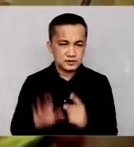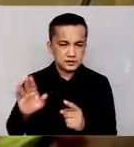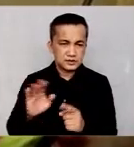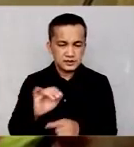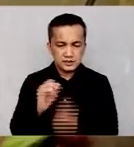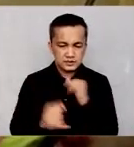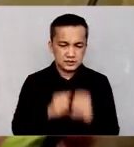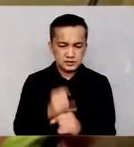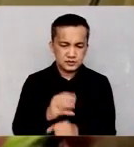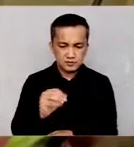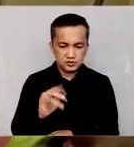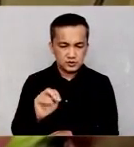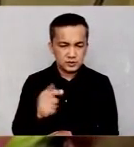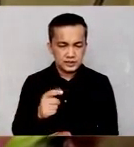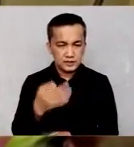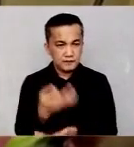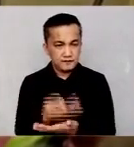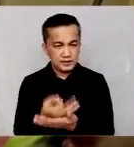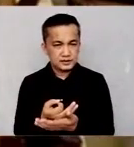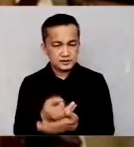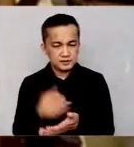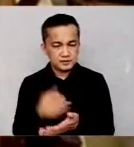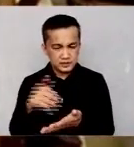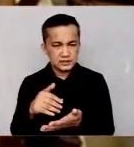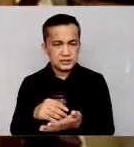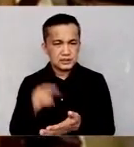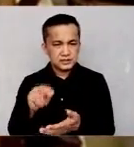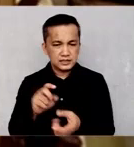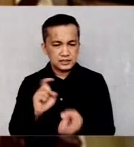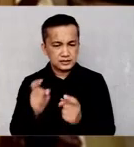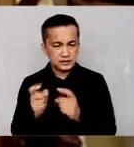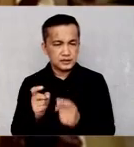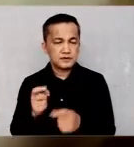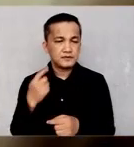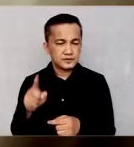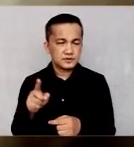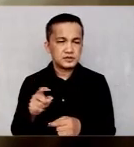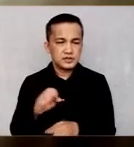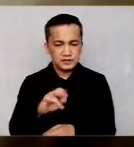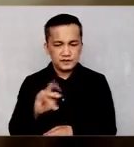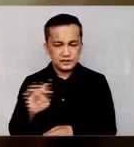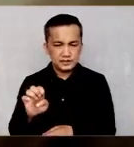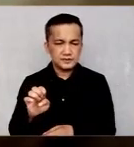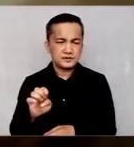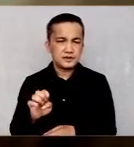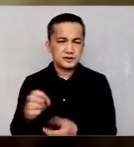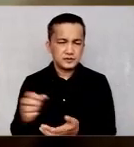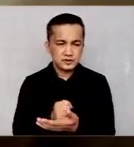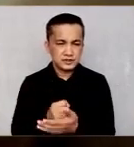International Monitoring Fund para pag-aralan ang mga kailangang adjustment para maging epektibo ang pagkolekta ng